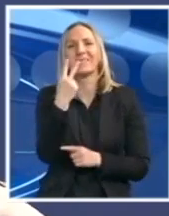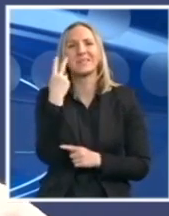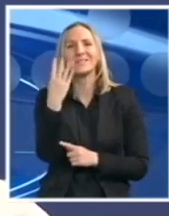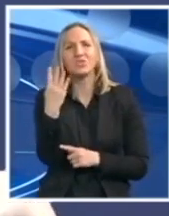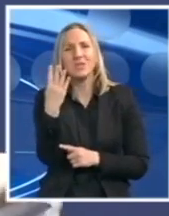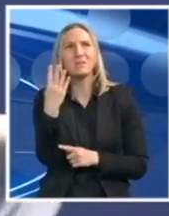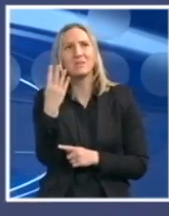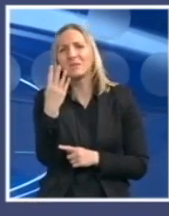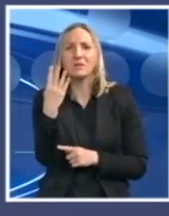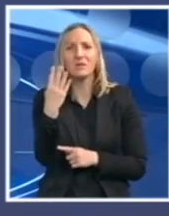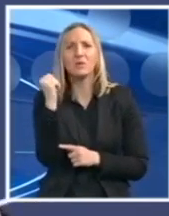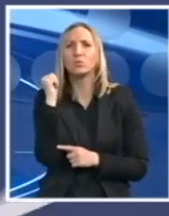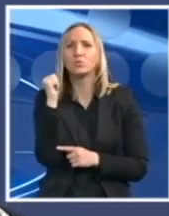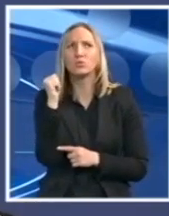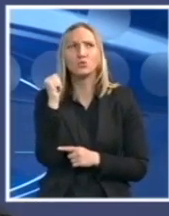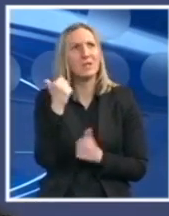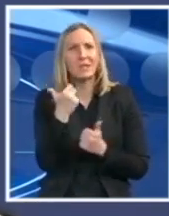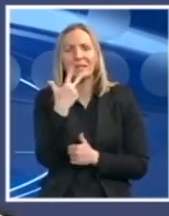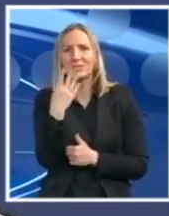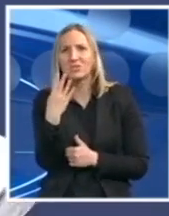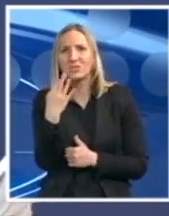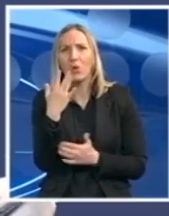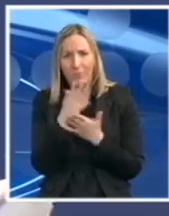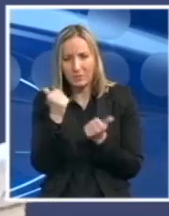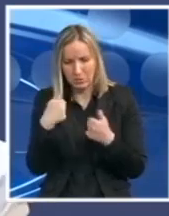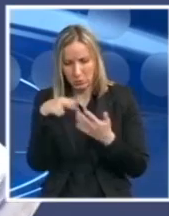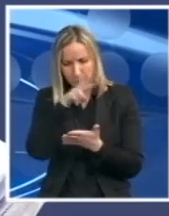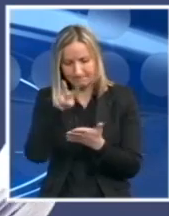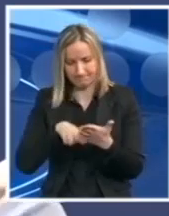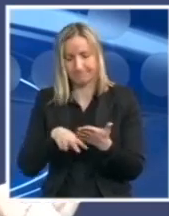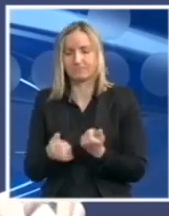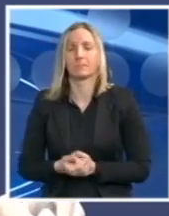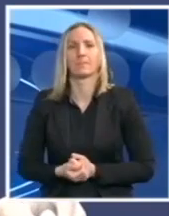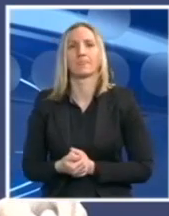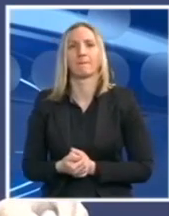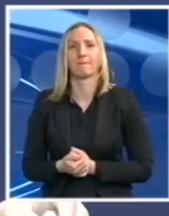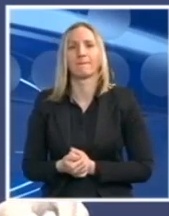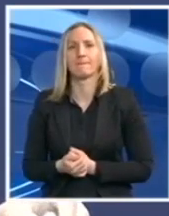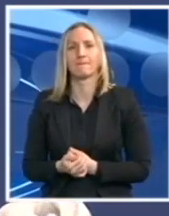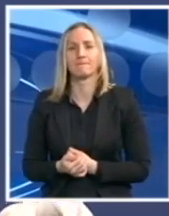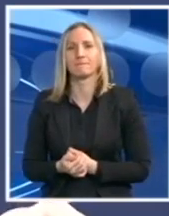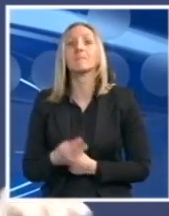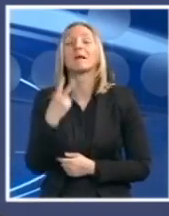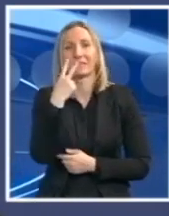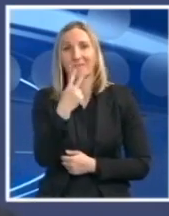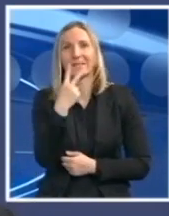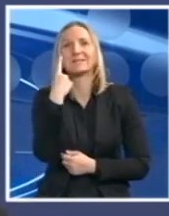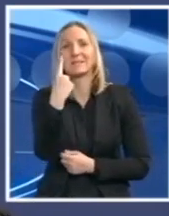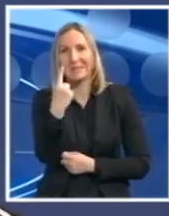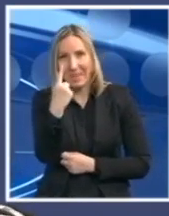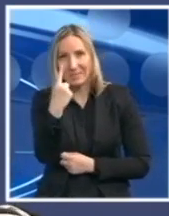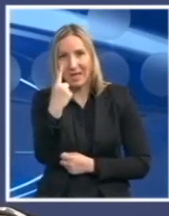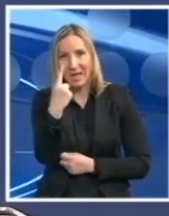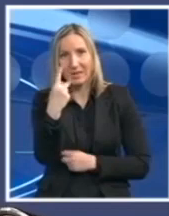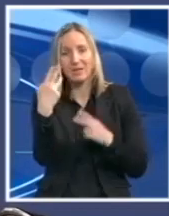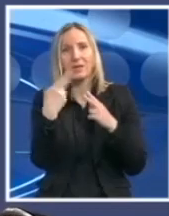24 koliko je bili, 34 koliko je bilo, sad ću da pogledam tačno, 21 je bilo na